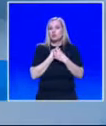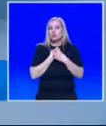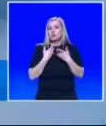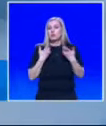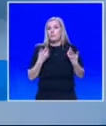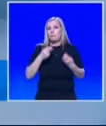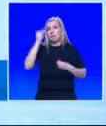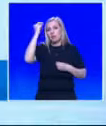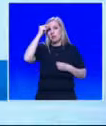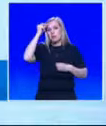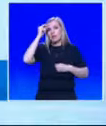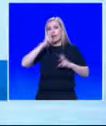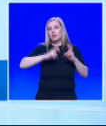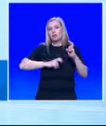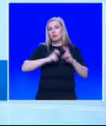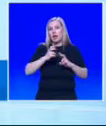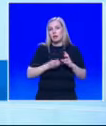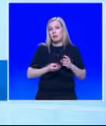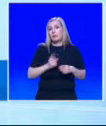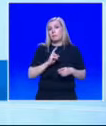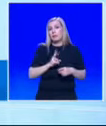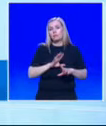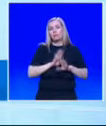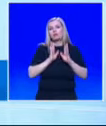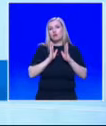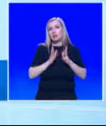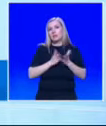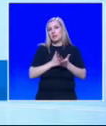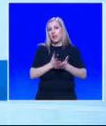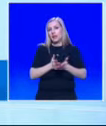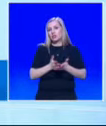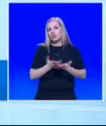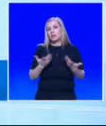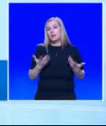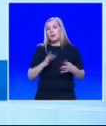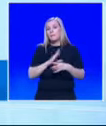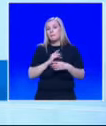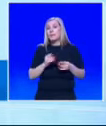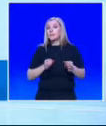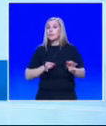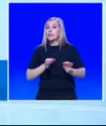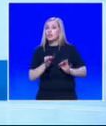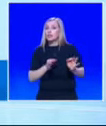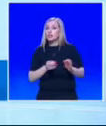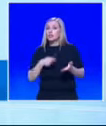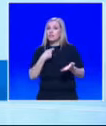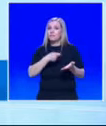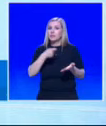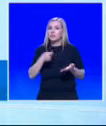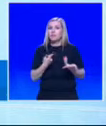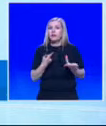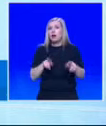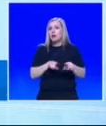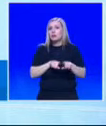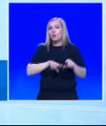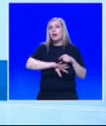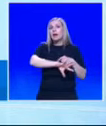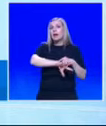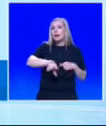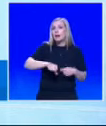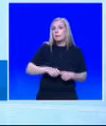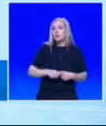потенциал, по ужасен начин, в неправилни ръце, без стратегически инвеститори, без въобще грабеж. Но